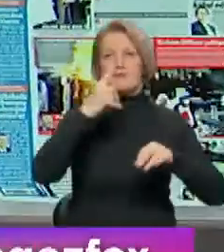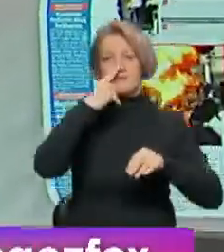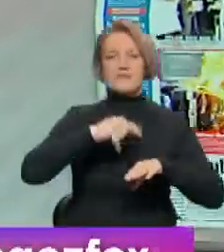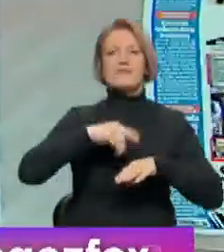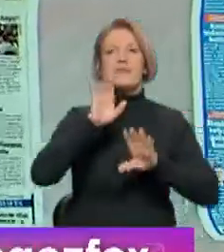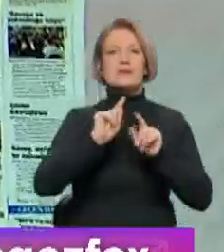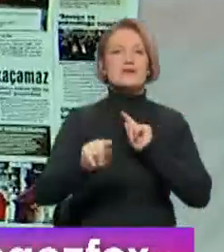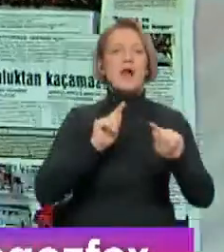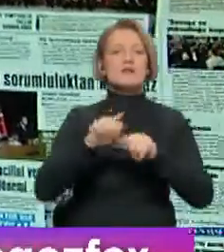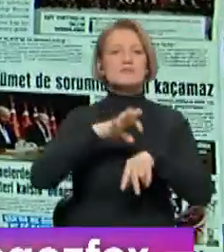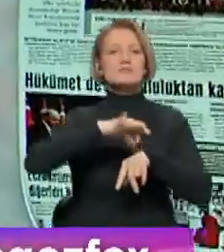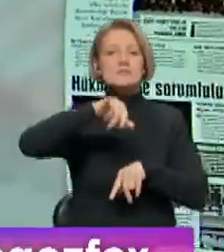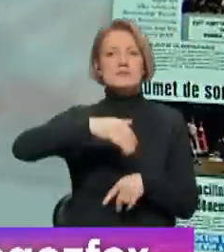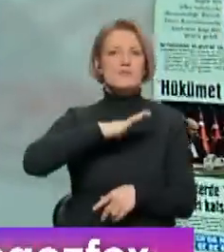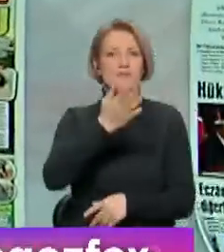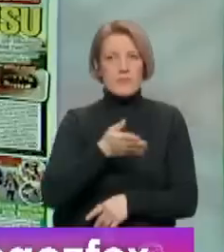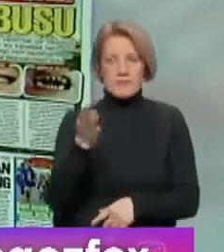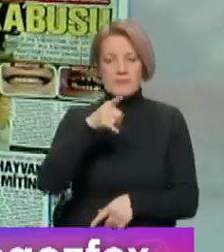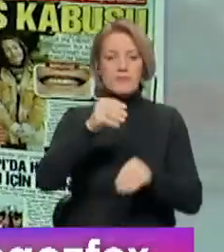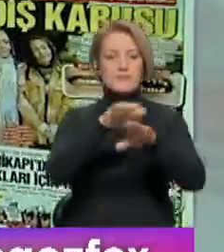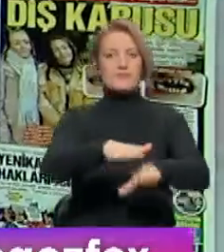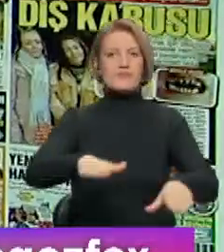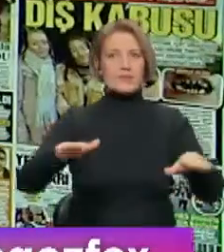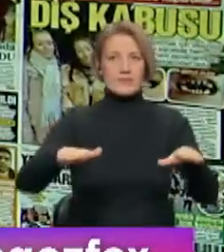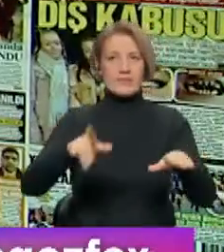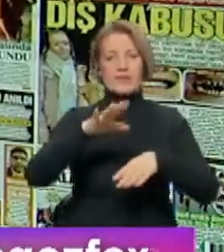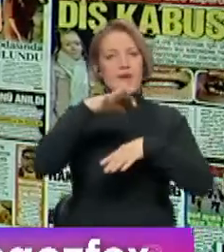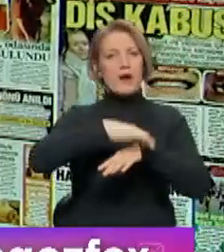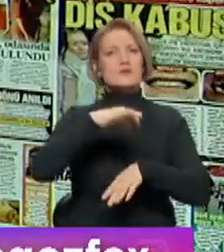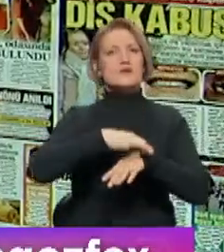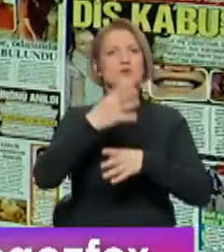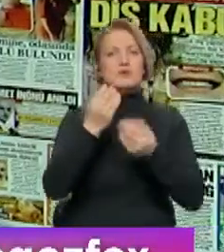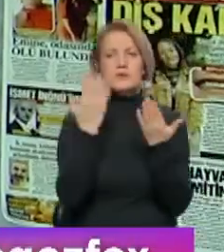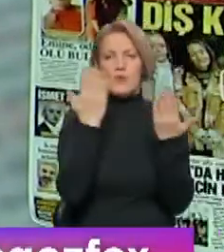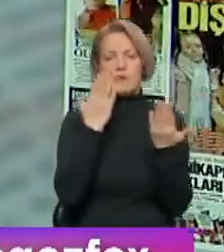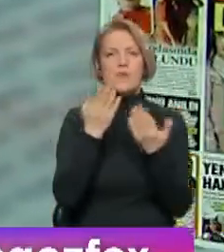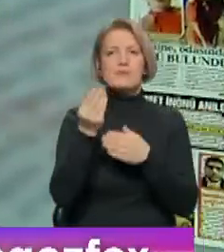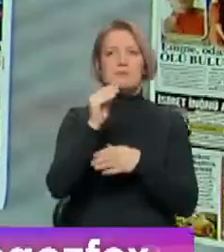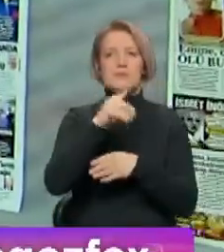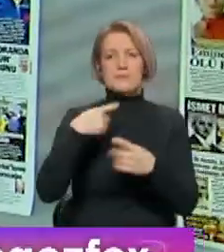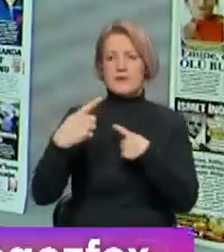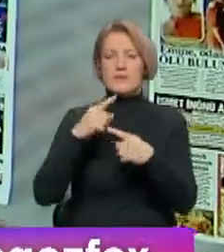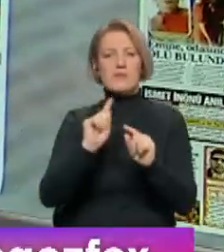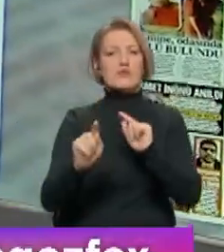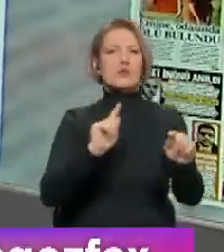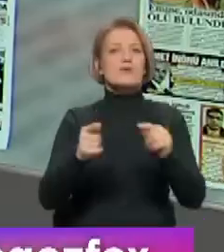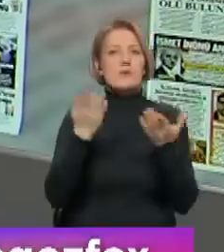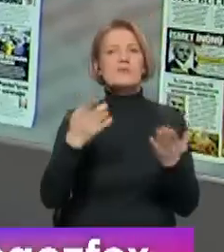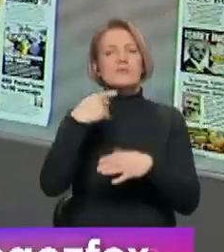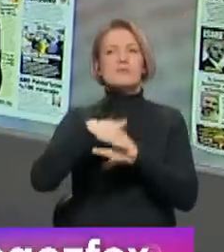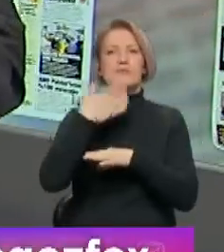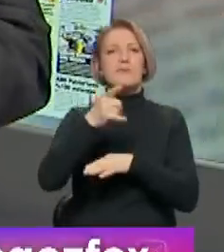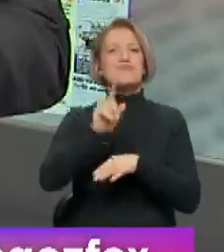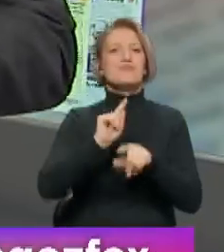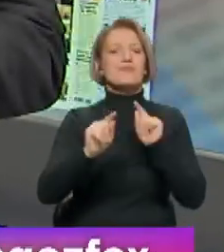bir salgın var Ve bu salgının da Çocuklar işte hastalanıyor Okulda çocuklar birbirlerine bulaştırıyorlar Sonrasında da